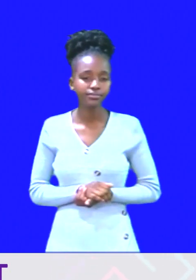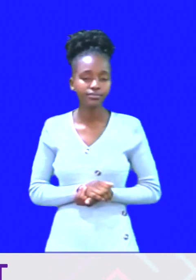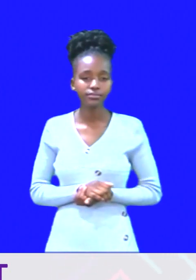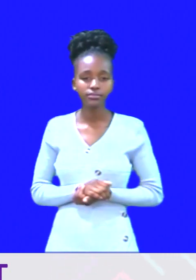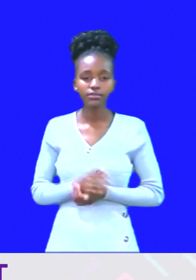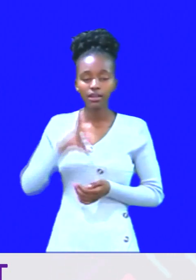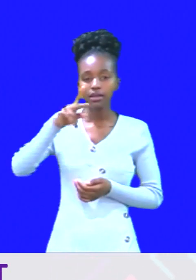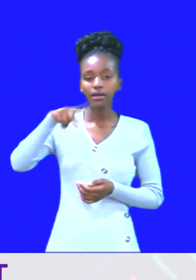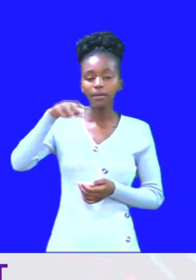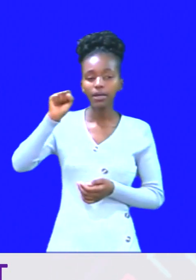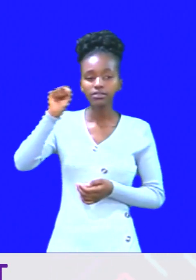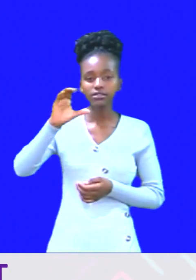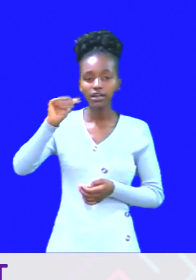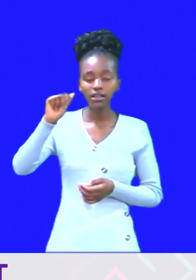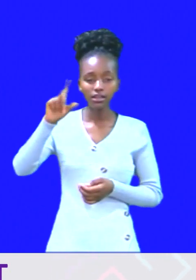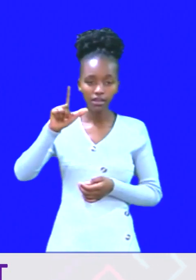Pasco Tokodi.